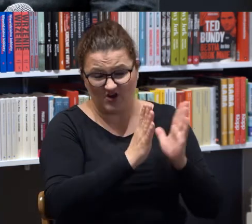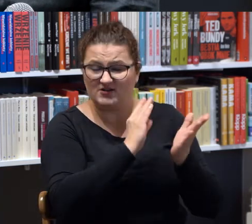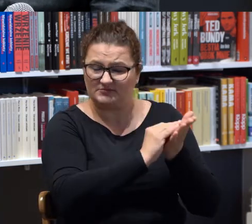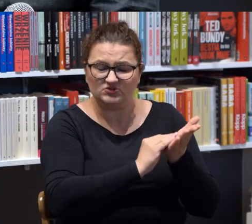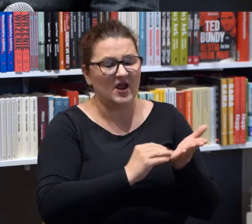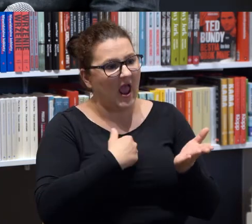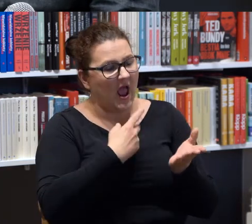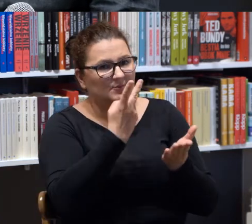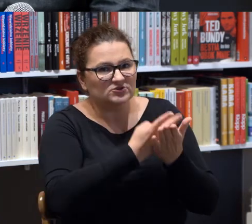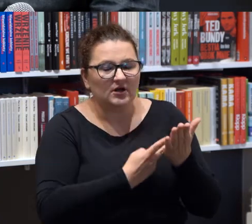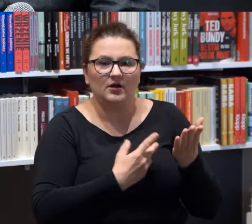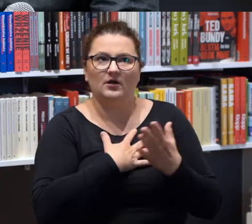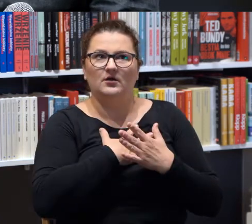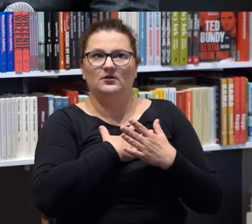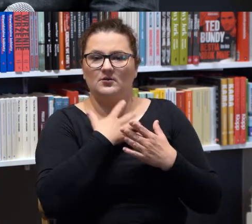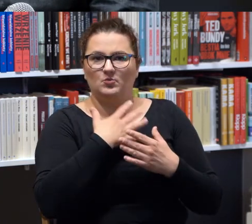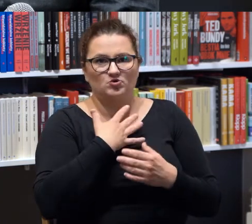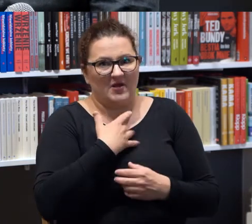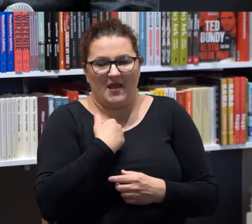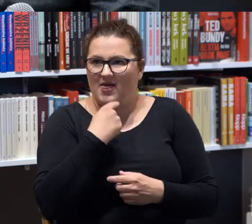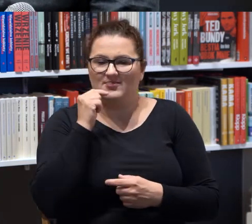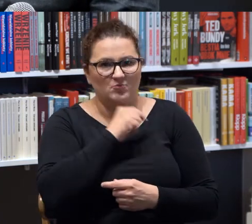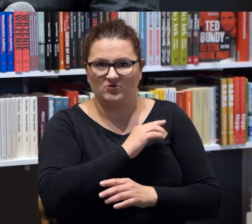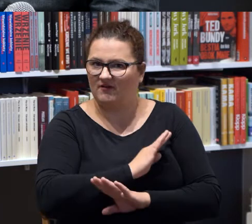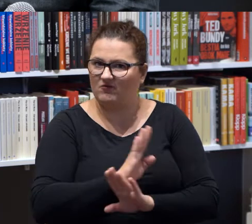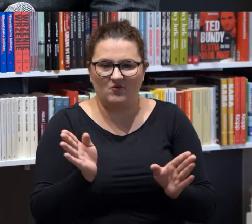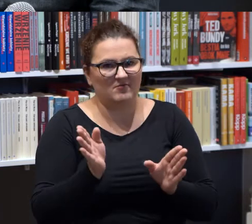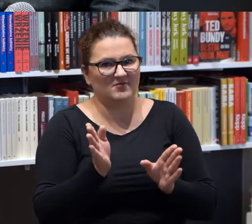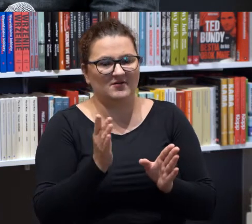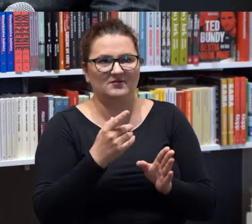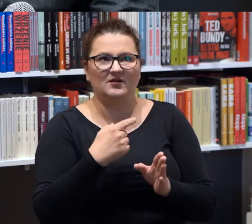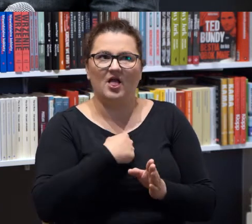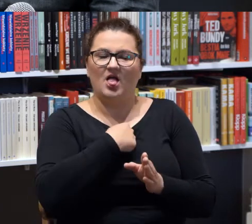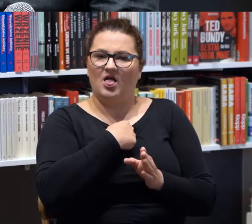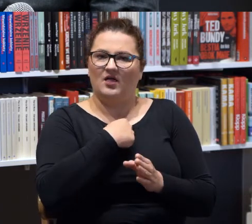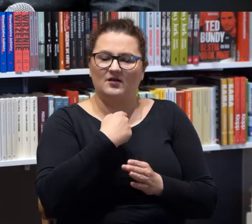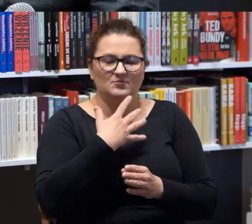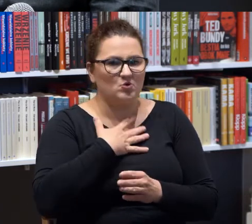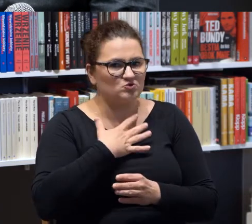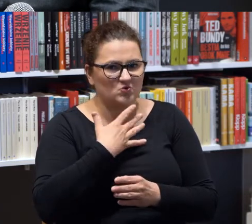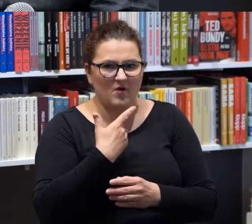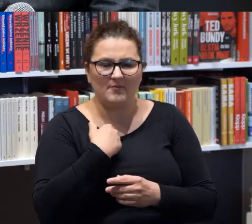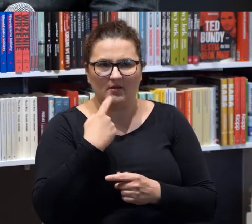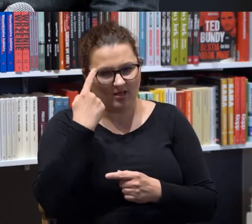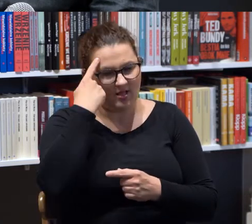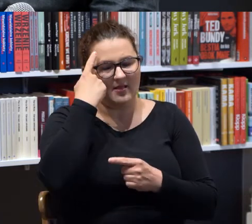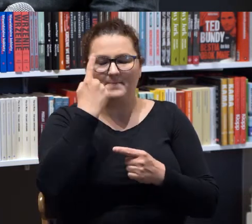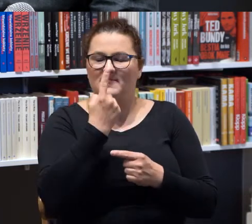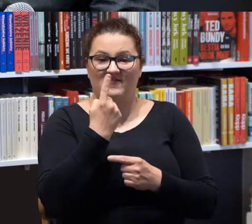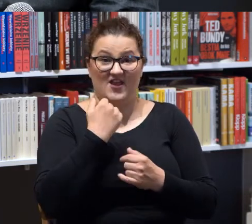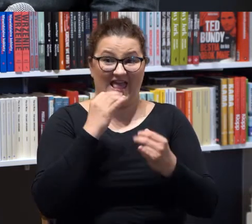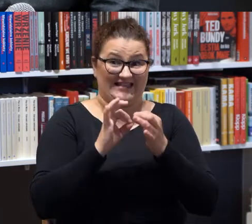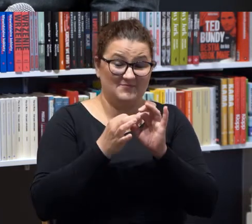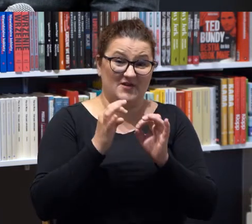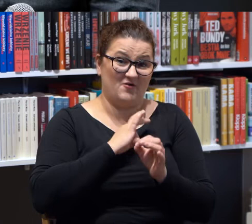poczułam po prostu coś takiego, że Jezu, no ja bym nie potrafiła. Poczułam ukłucie. to była moja pierwsza myśl, że gdyby mój ojciec